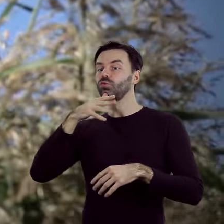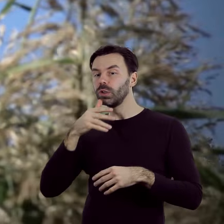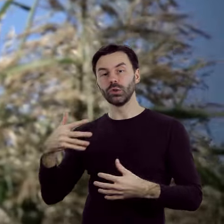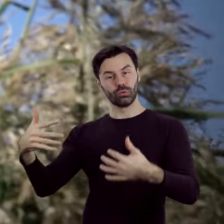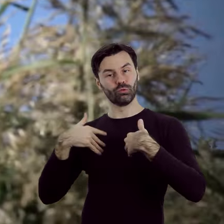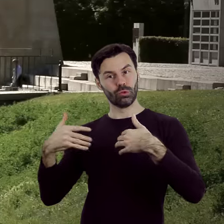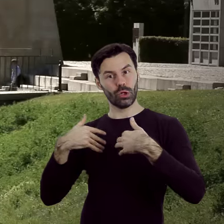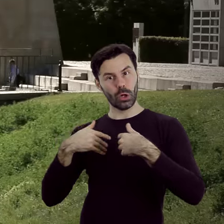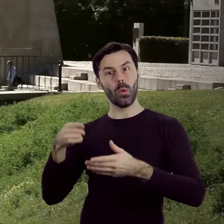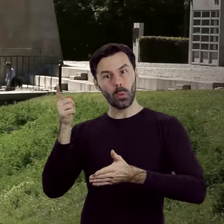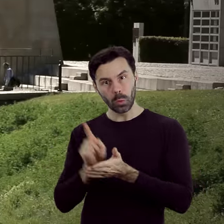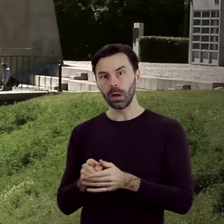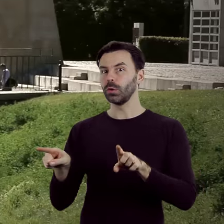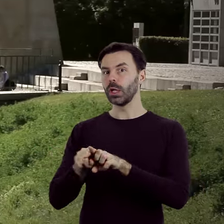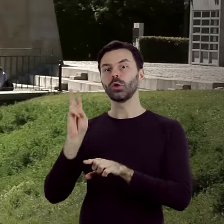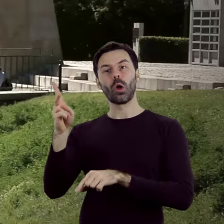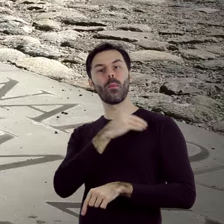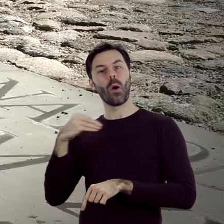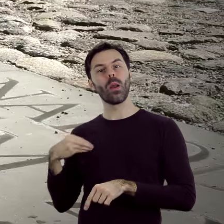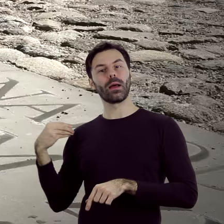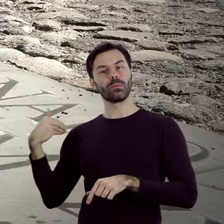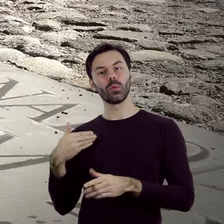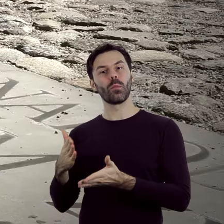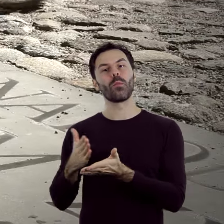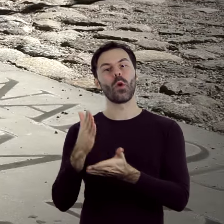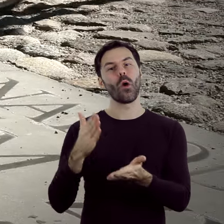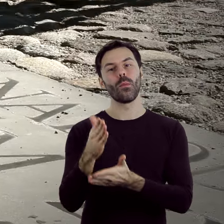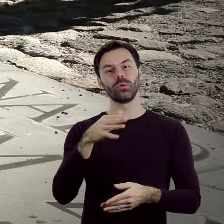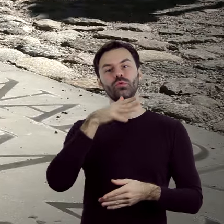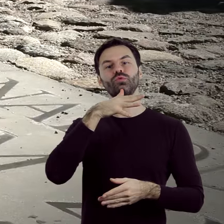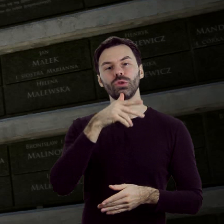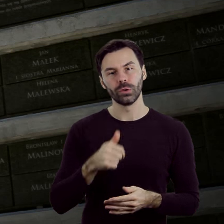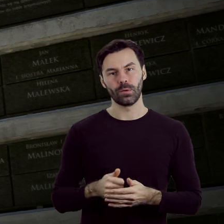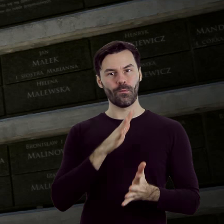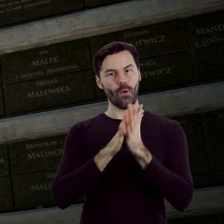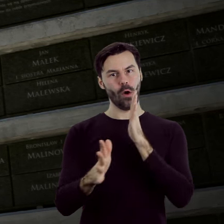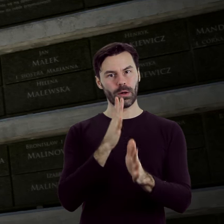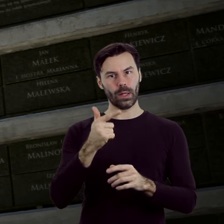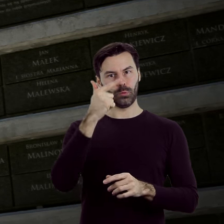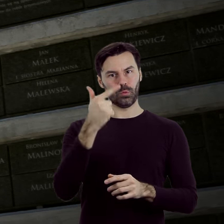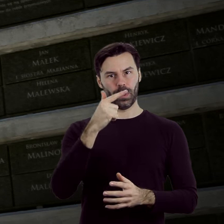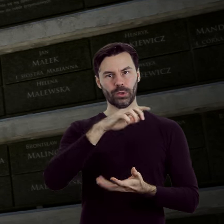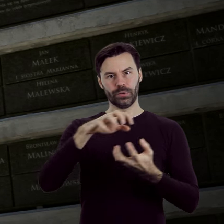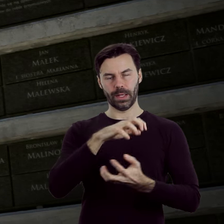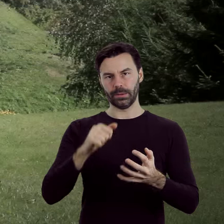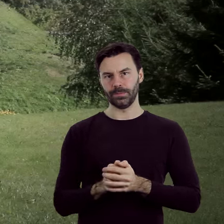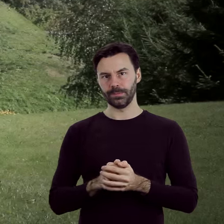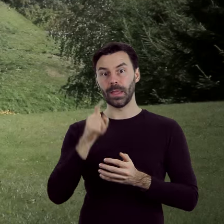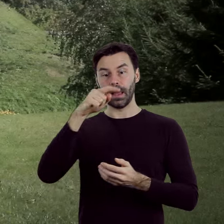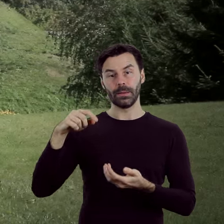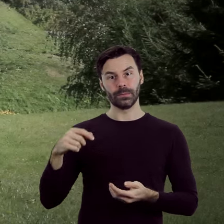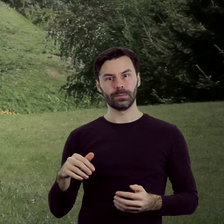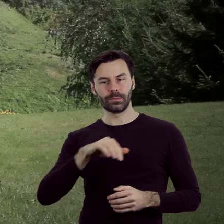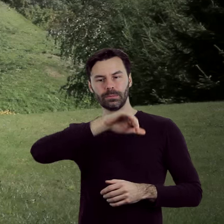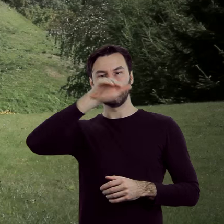getto Litzmannstadt oraz upamiętnia Polaków pomagających Żydom w czasie II wojny światowej. Z ławeczki